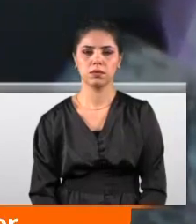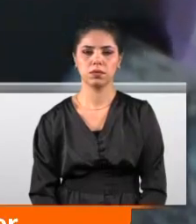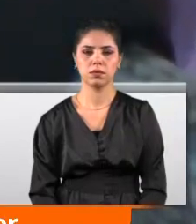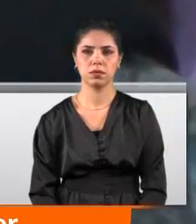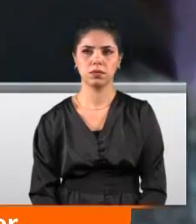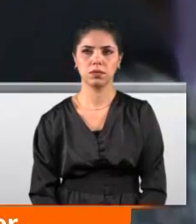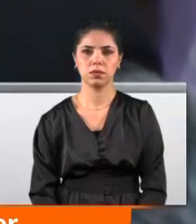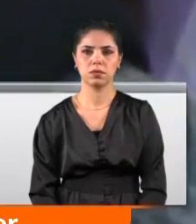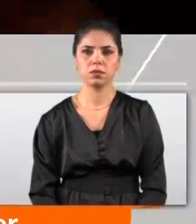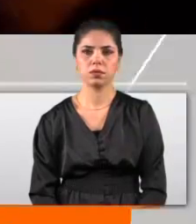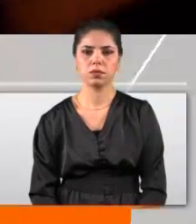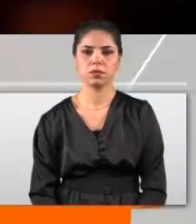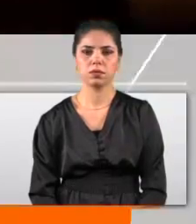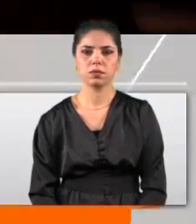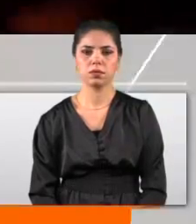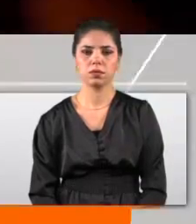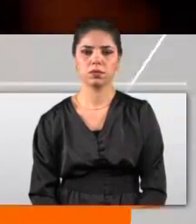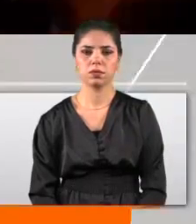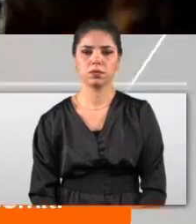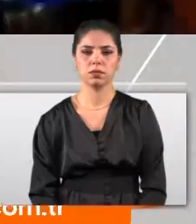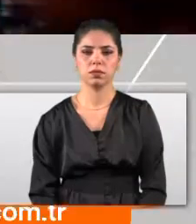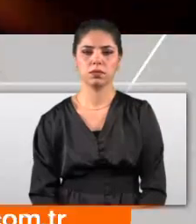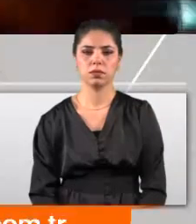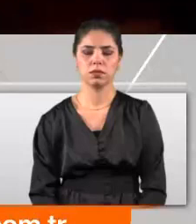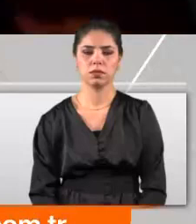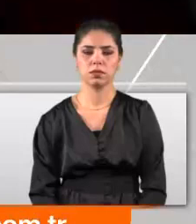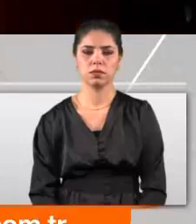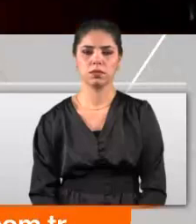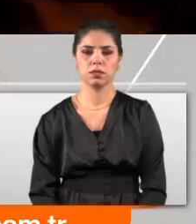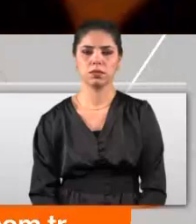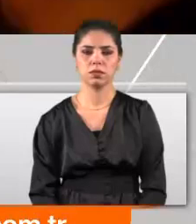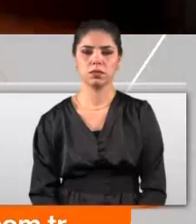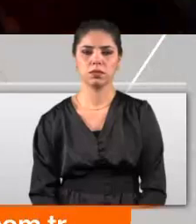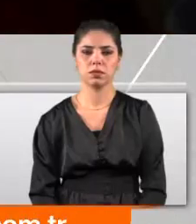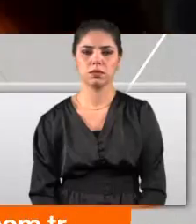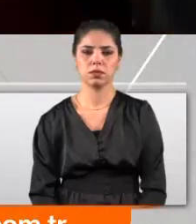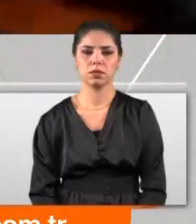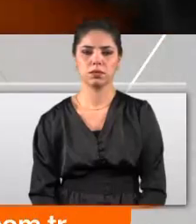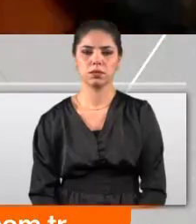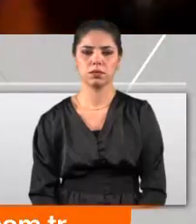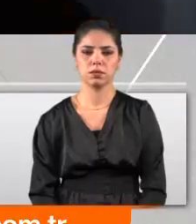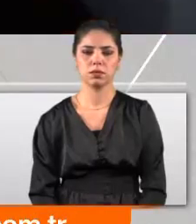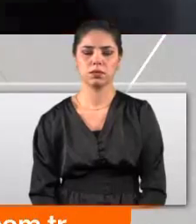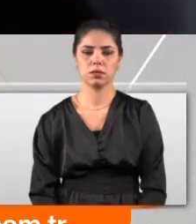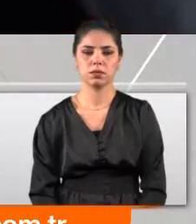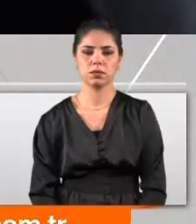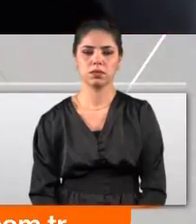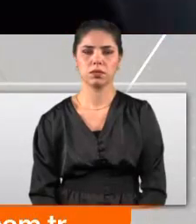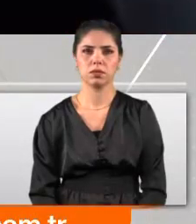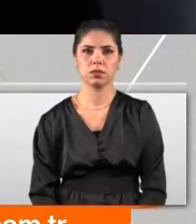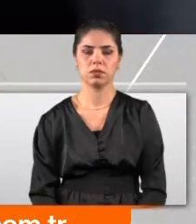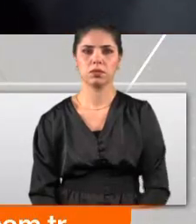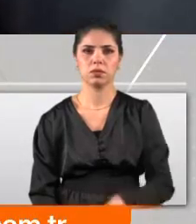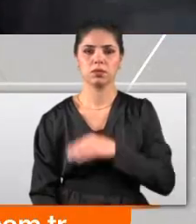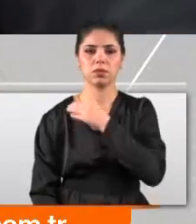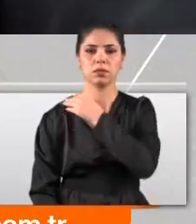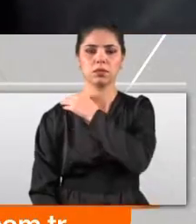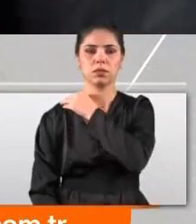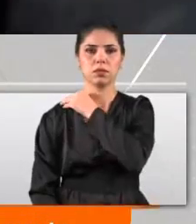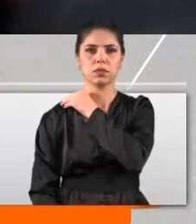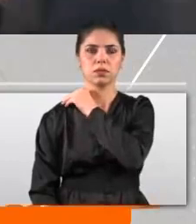ya, eğlence mi? Ruhsatsız olacağı için ben biraz tedirginim yani, başım falan. Yok abi, hiç sıkıntı yapma. Yani temiz, bizim mallarımızda hiçbir sıkıntı çıkmaz,